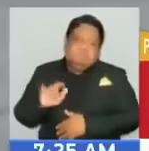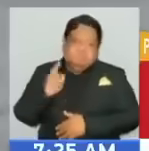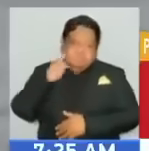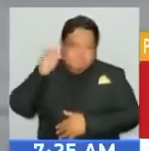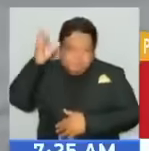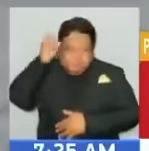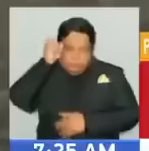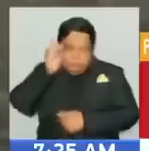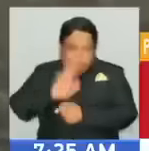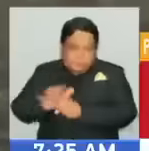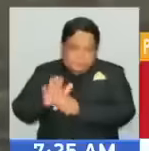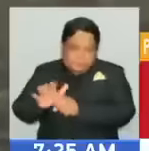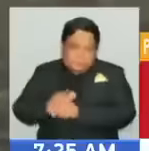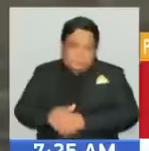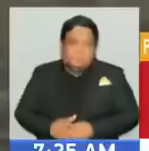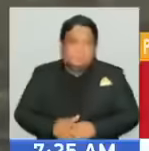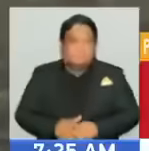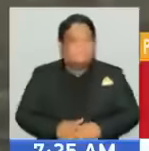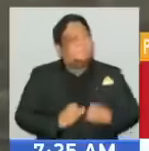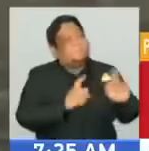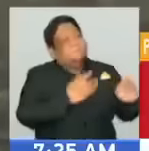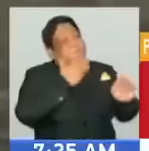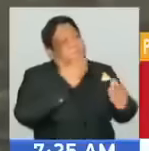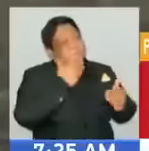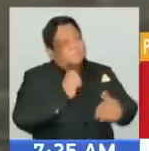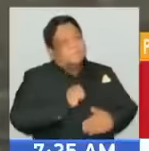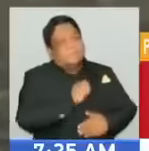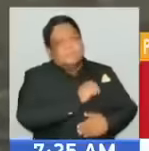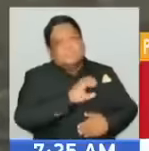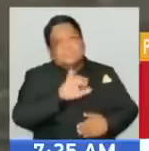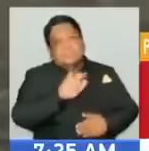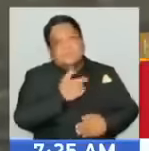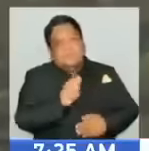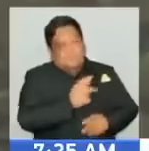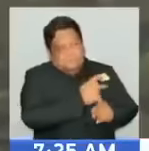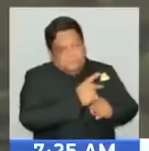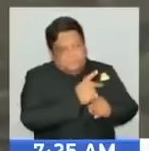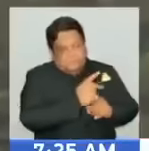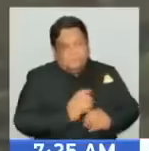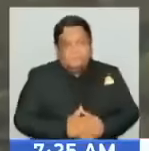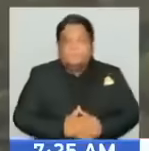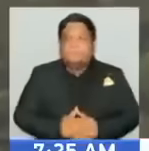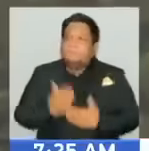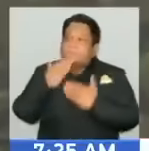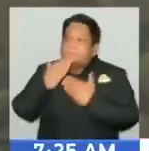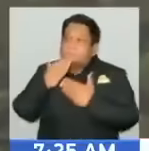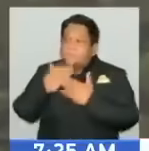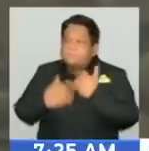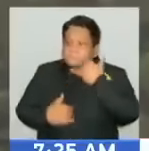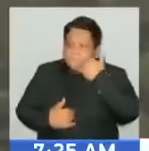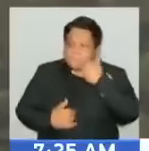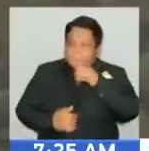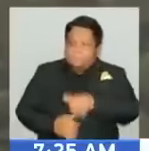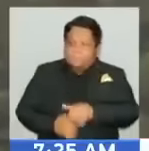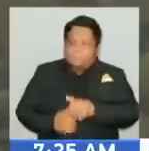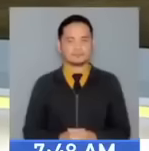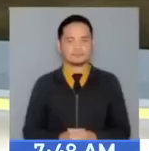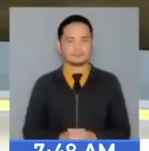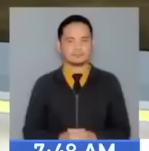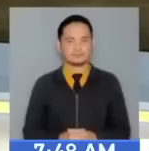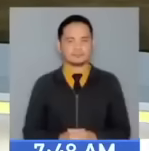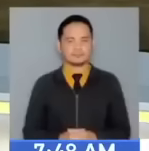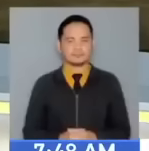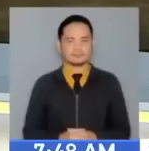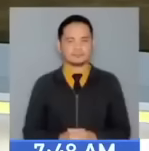So, maraming salamat po, Senator Cynthia Villar. Ingat po kayo. Salamat, Tigan. Salamat din sa ating tagapakinig.